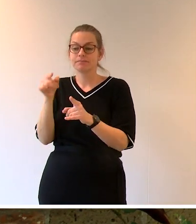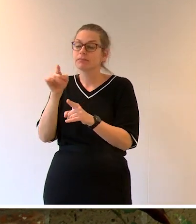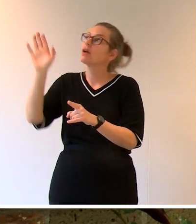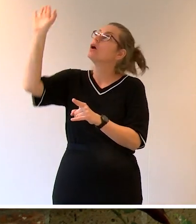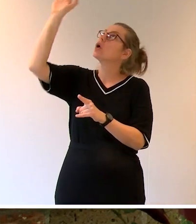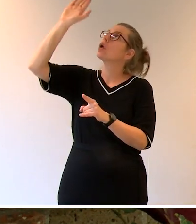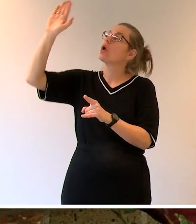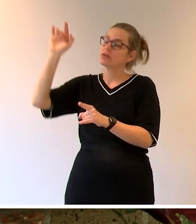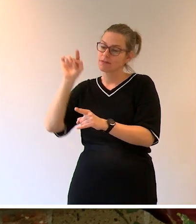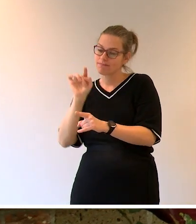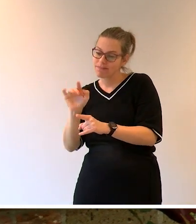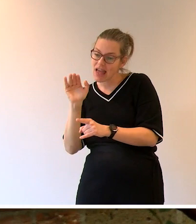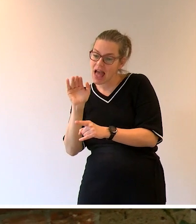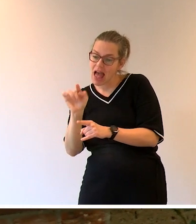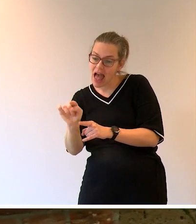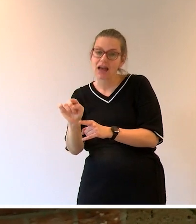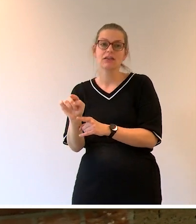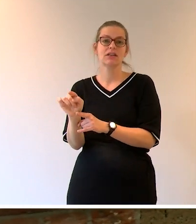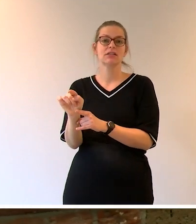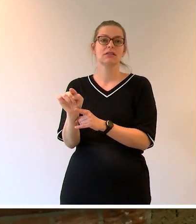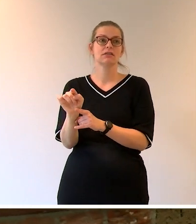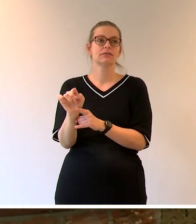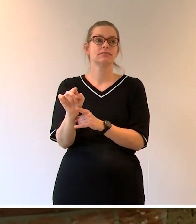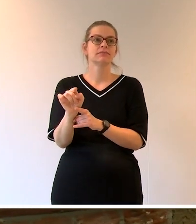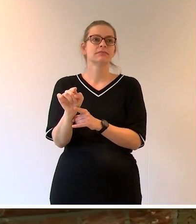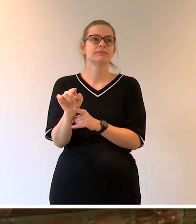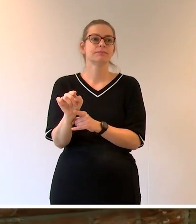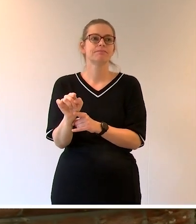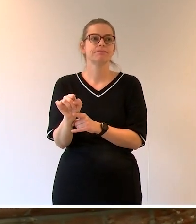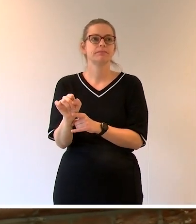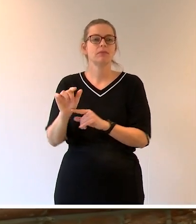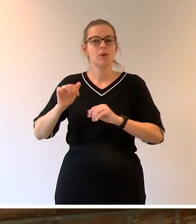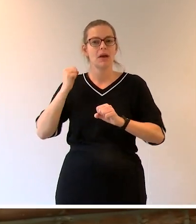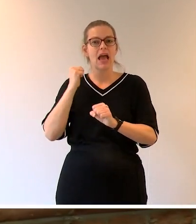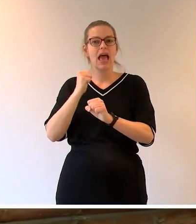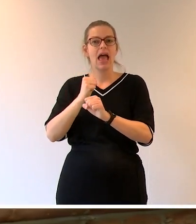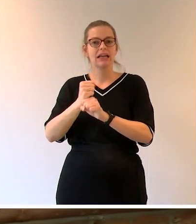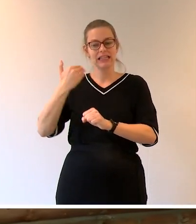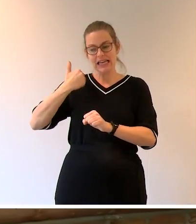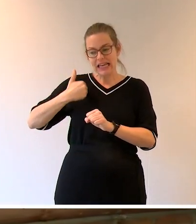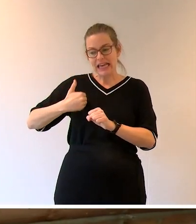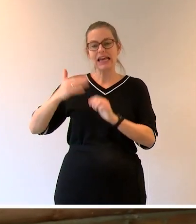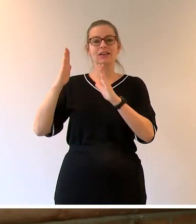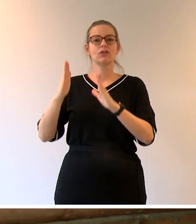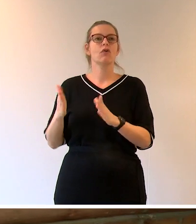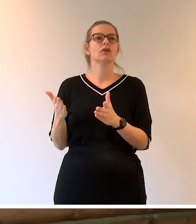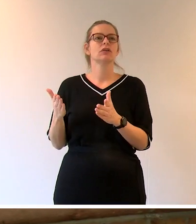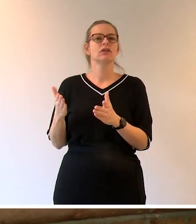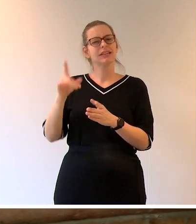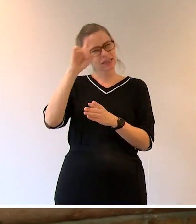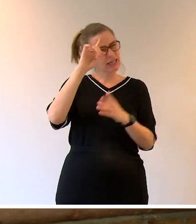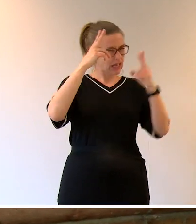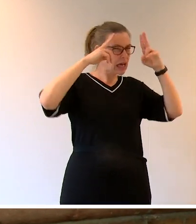God aangewezen om Kyrios te worden. Heer. Kijk eens even aan